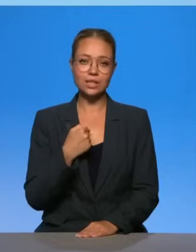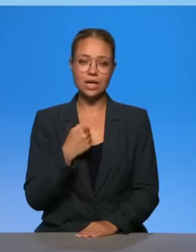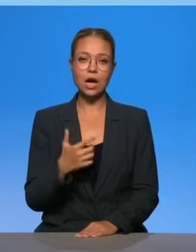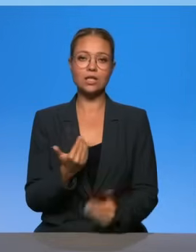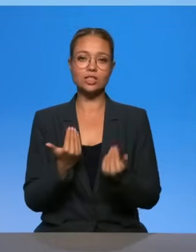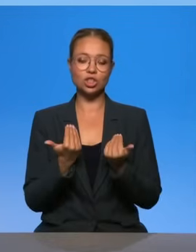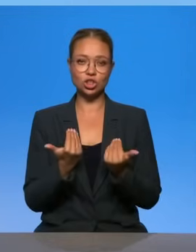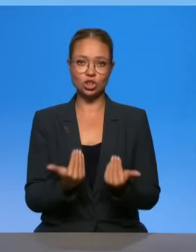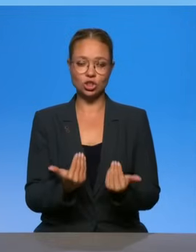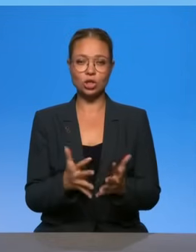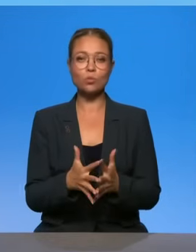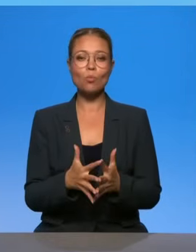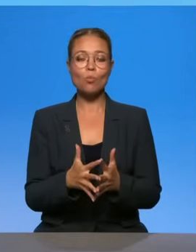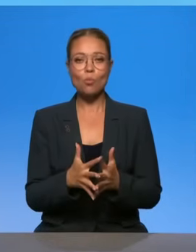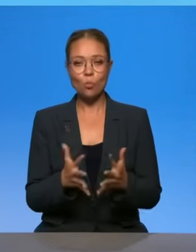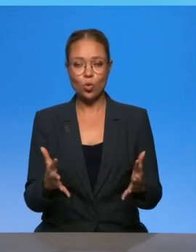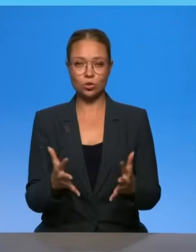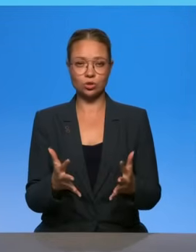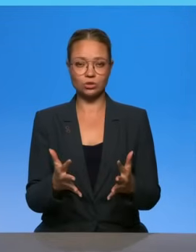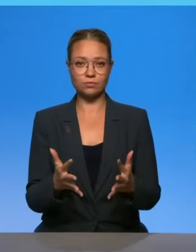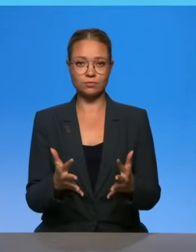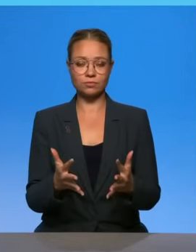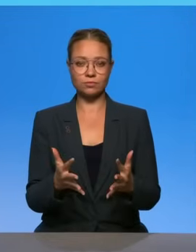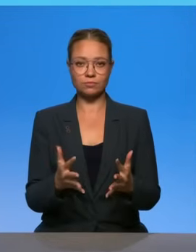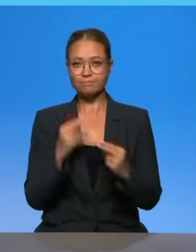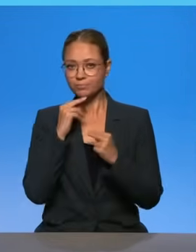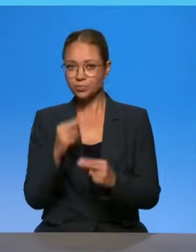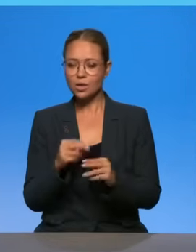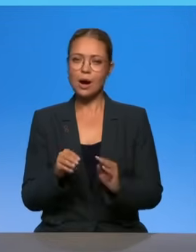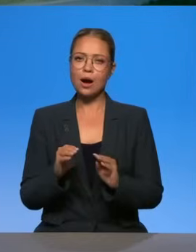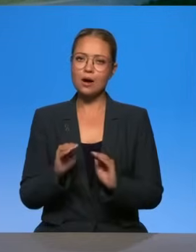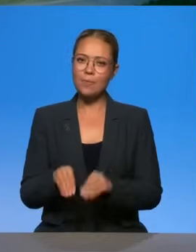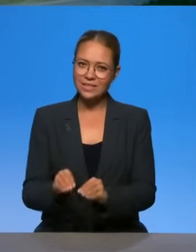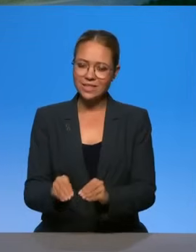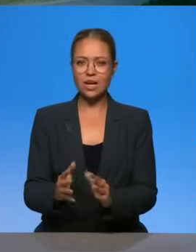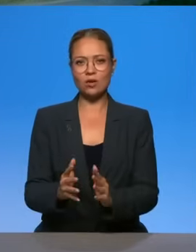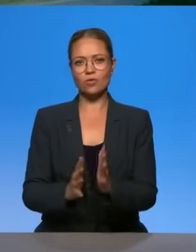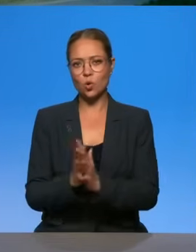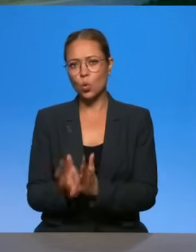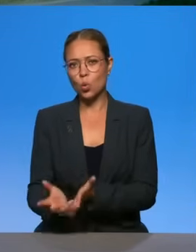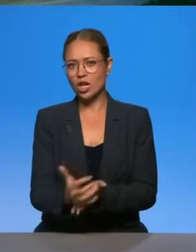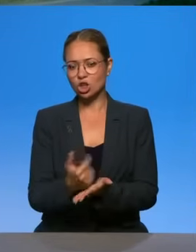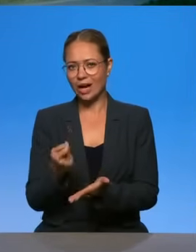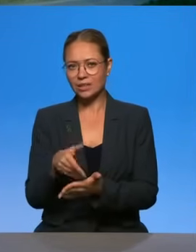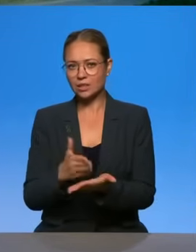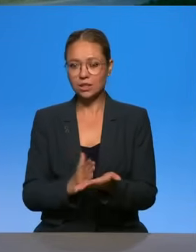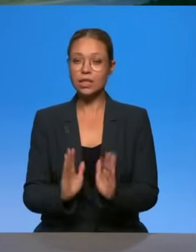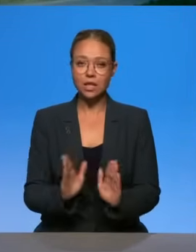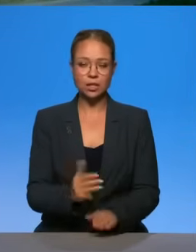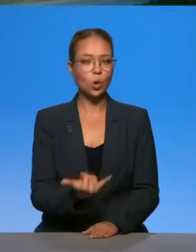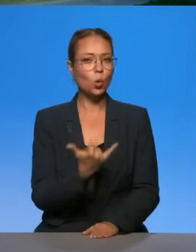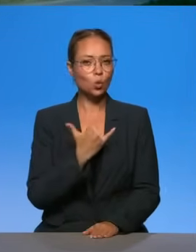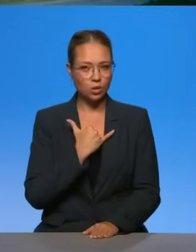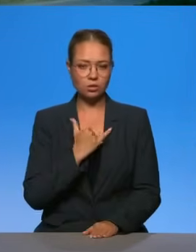сейчас говорил бы не о посевах, не об урожае зерновых, а у нас пострадала